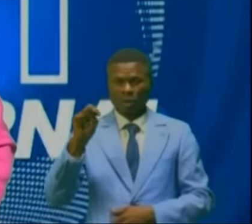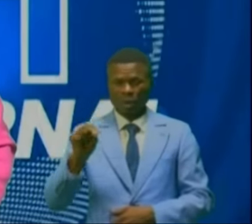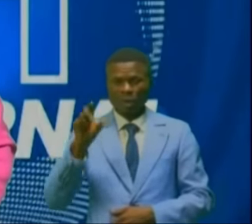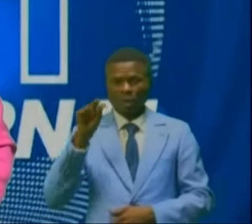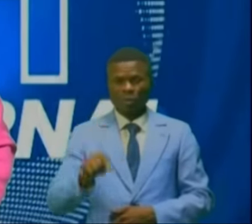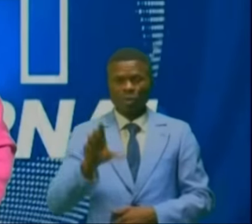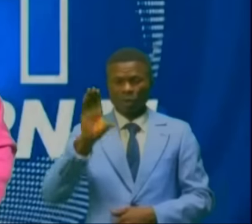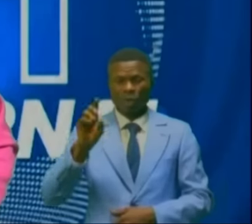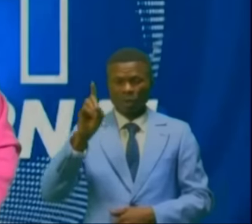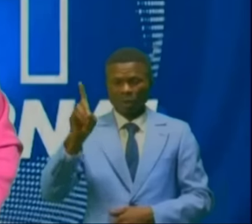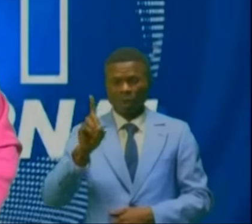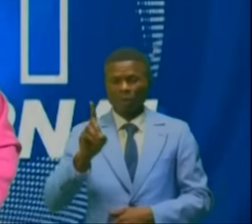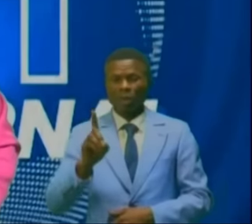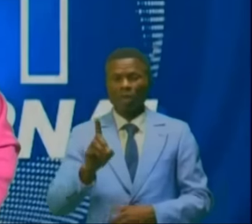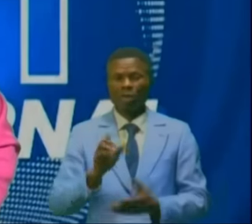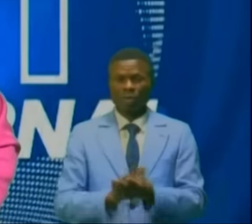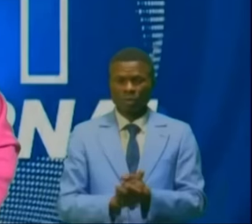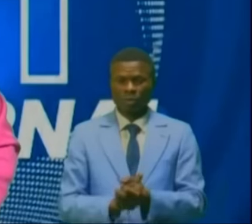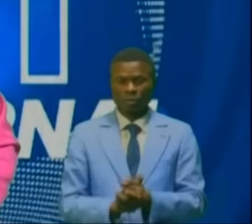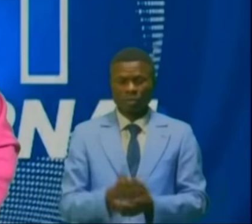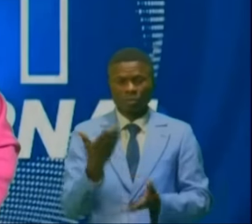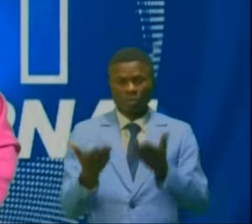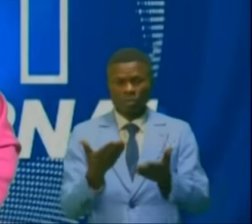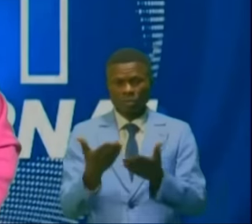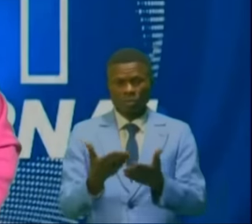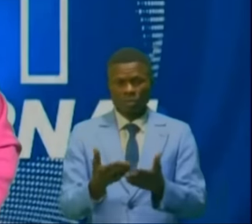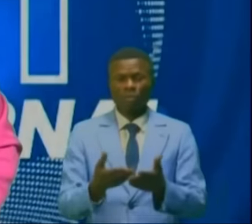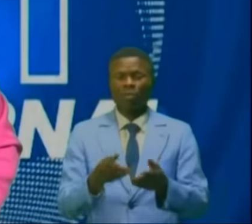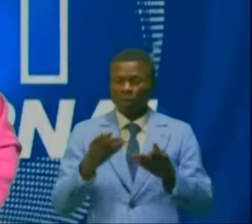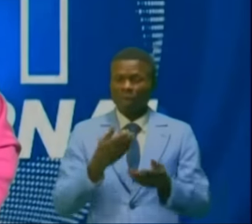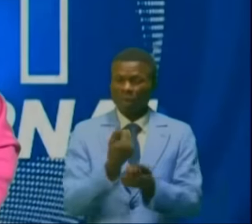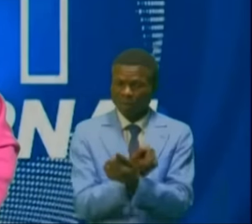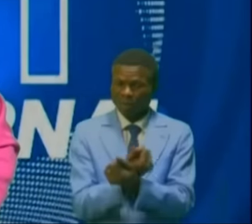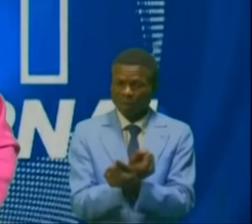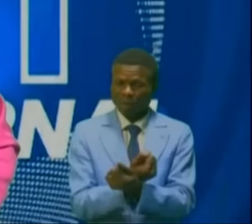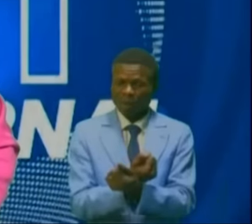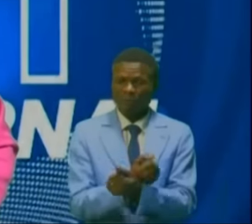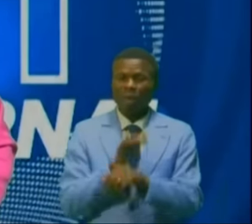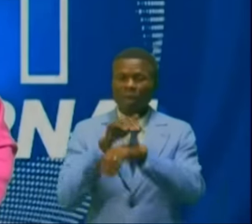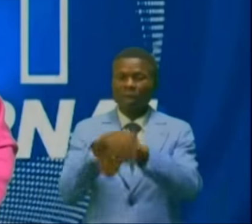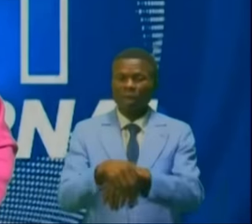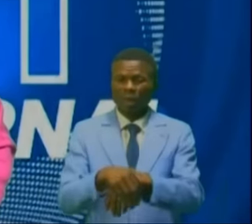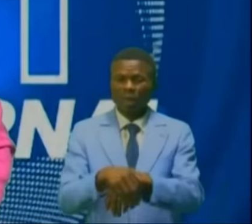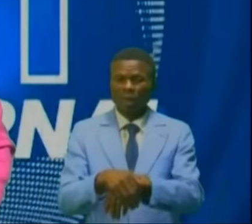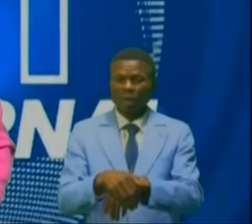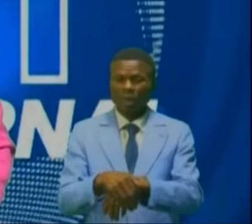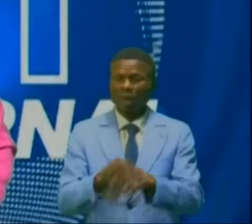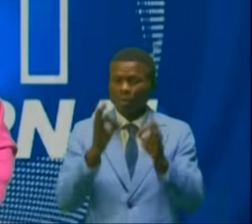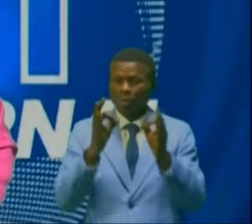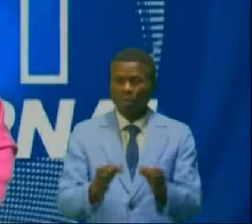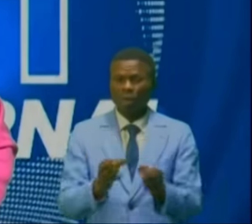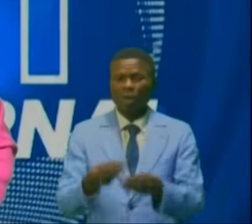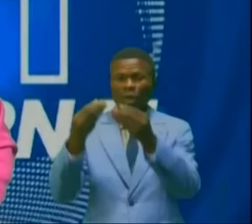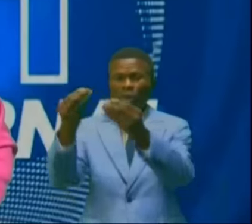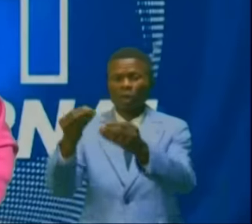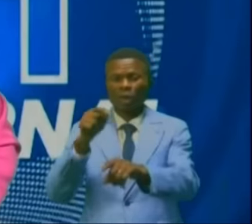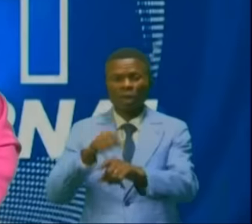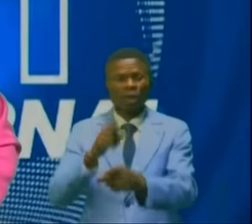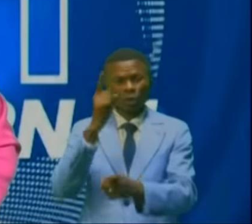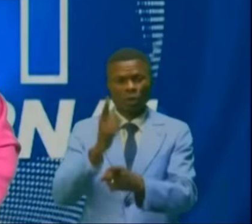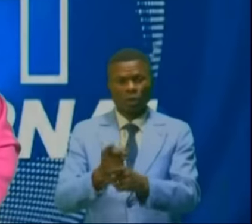www.cd.cami.cd, sauf erreur ou régularisation intervenue dans l'entretemps, qui n'ont pas transmis dans le